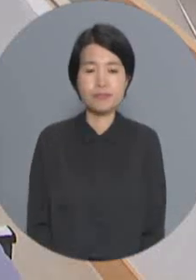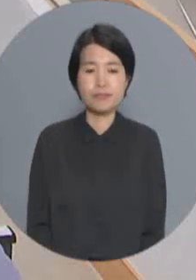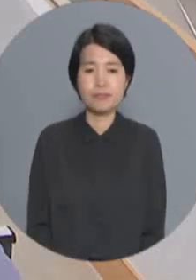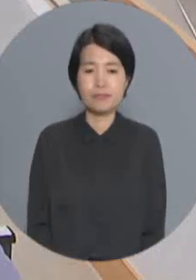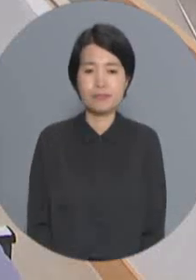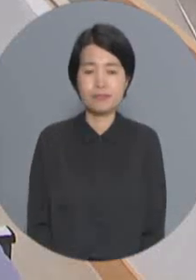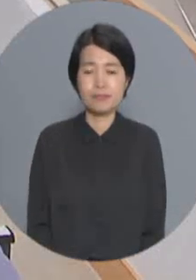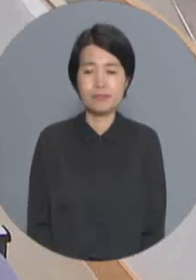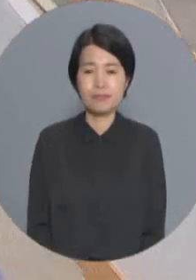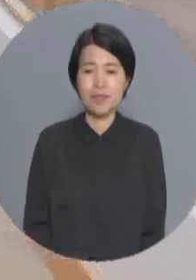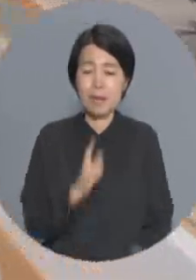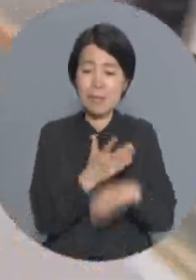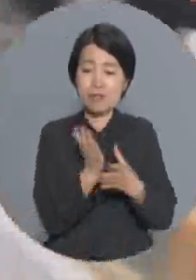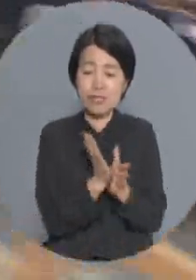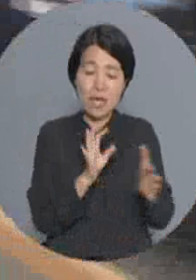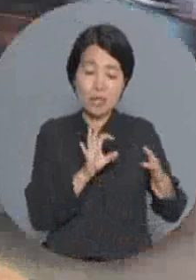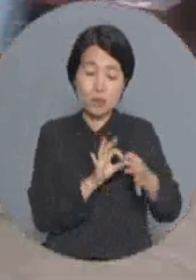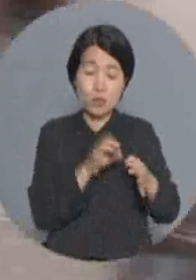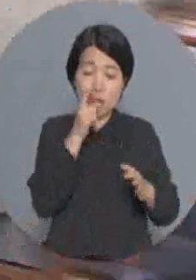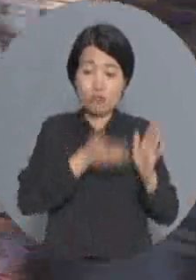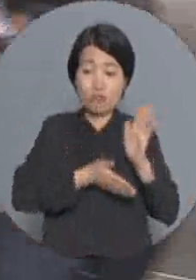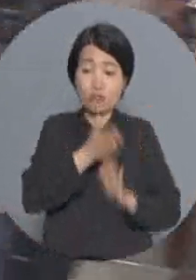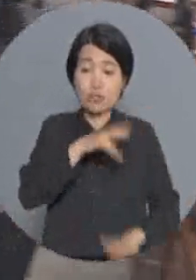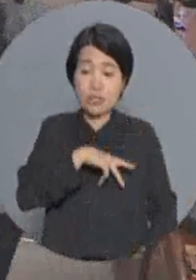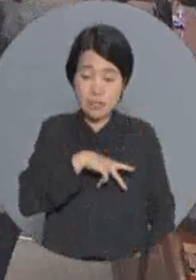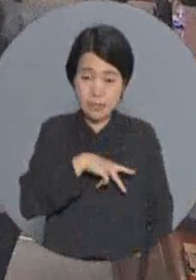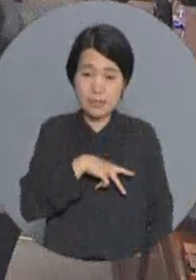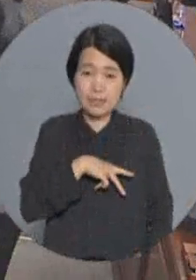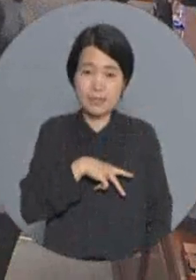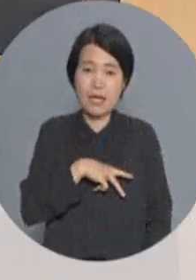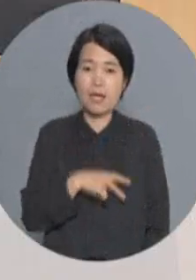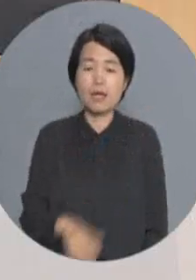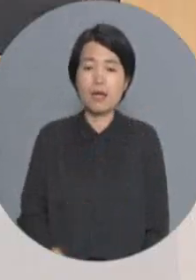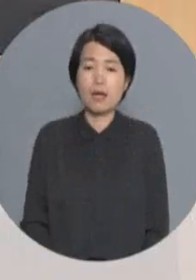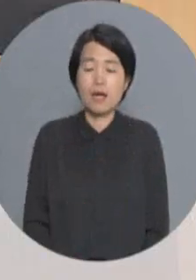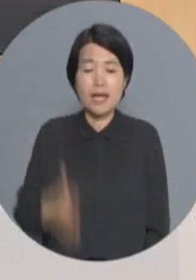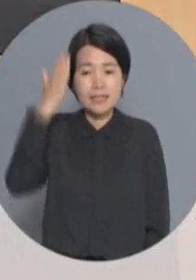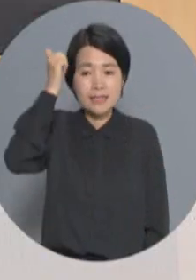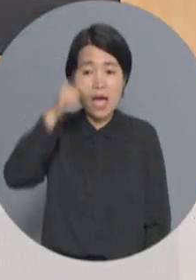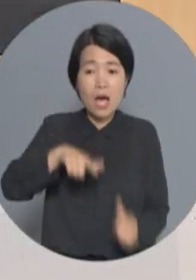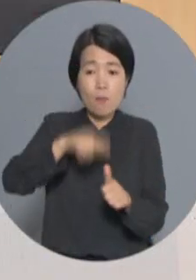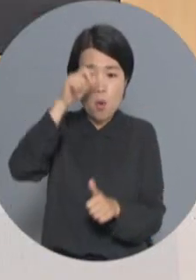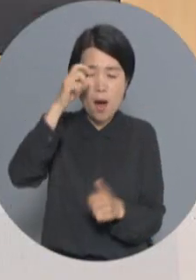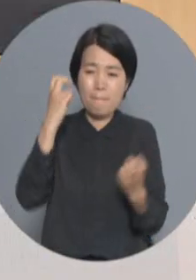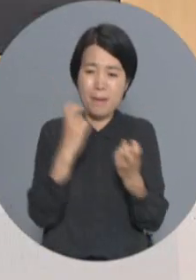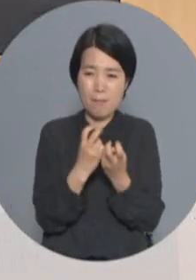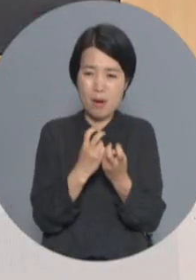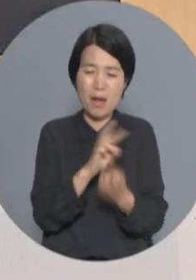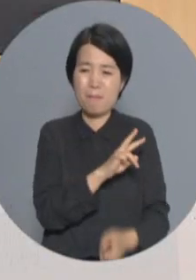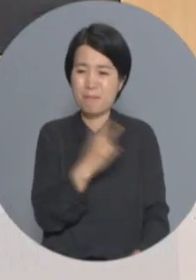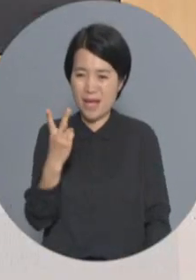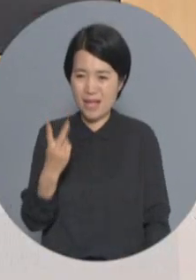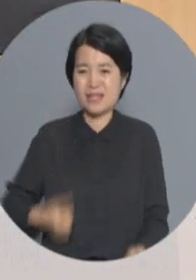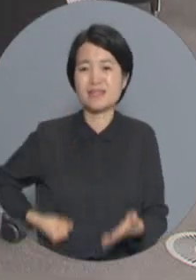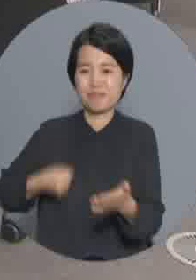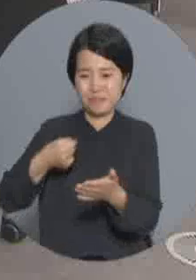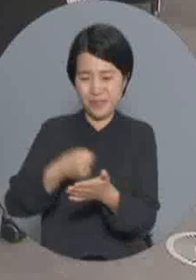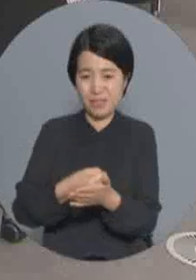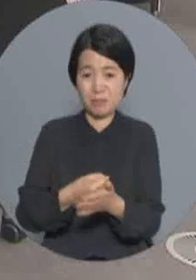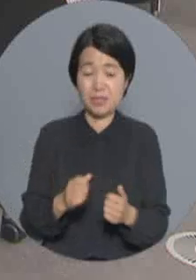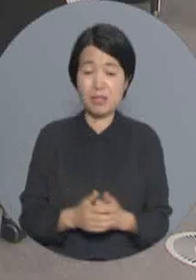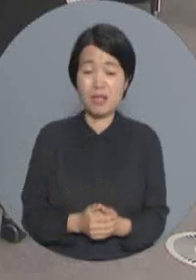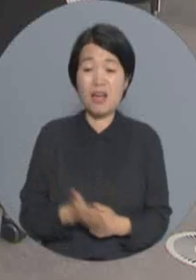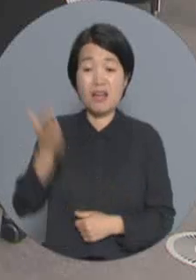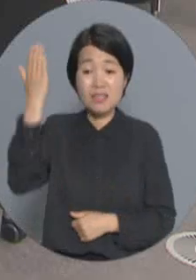기자입니다 민주당소속 여수시 의원들이 의원총회를 해보 변했